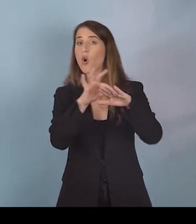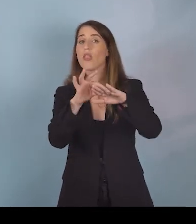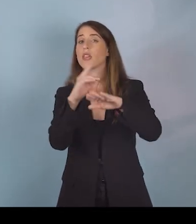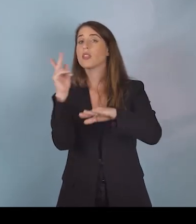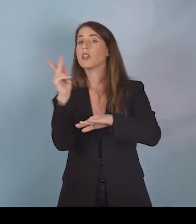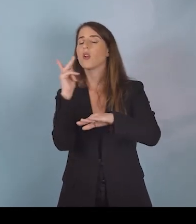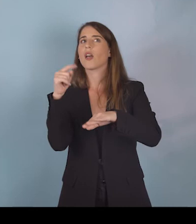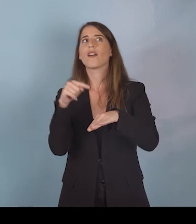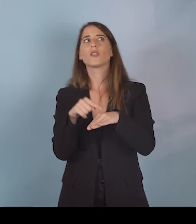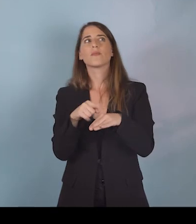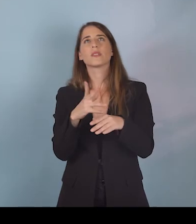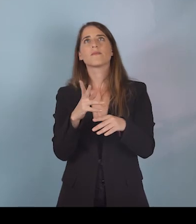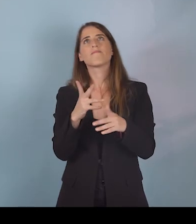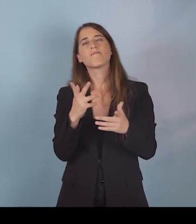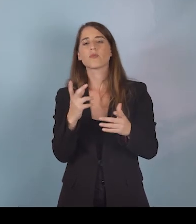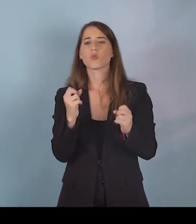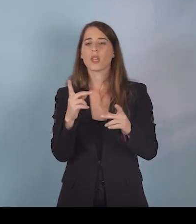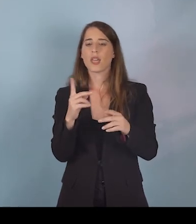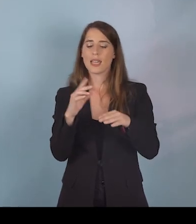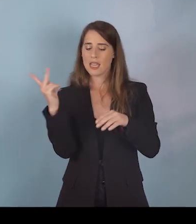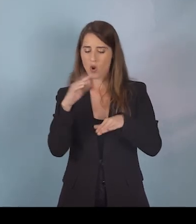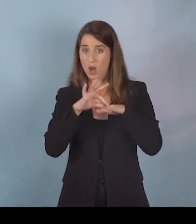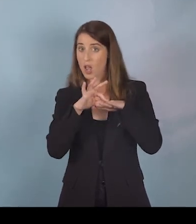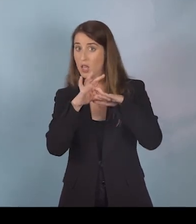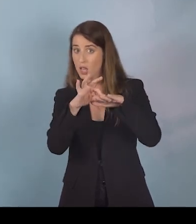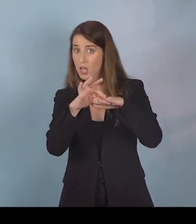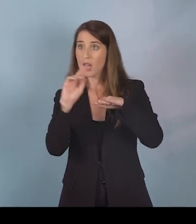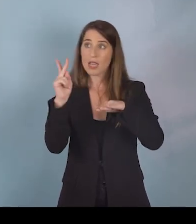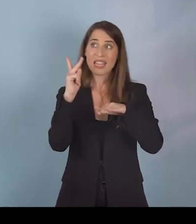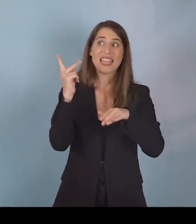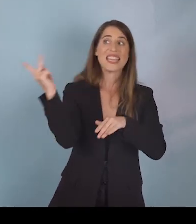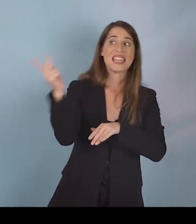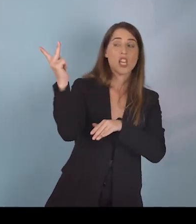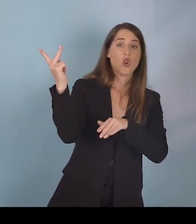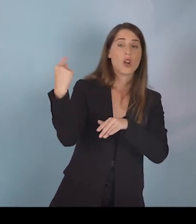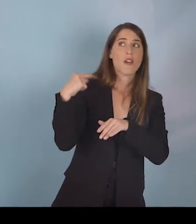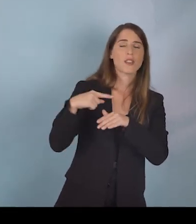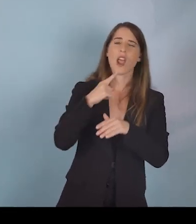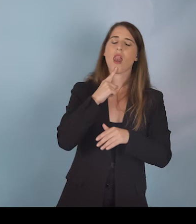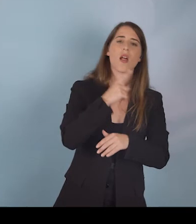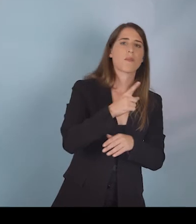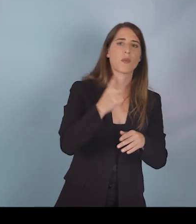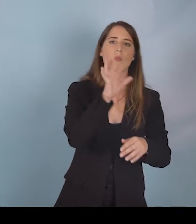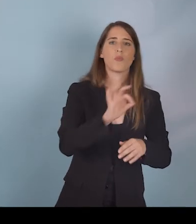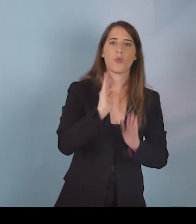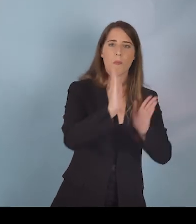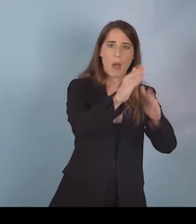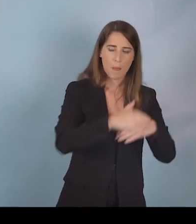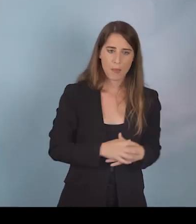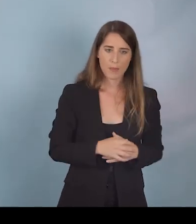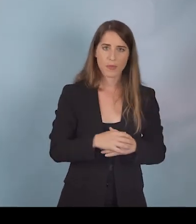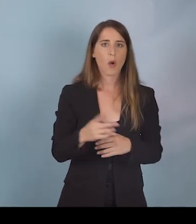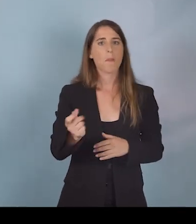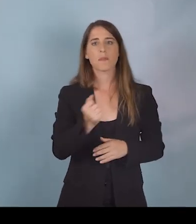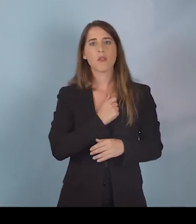επιχείρημα, το ποιος οδηγεί την κοινωνία, και είναι ένα πολύ παλιό έτσι επιχείρημα, αν καθοδηγείται ή όχι η κοινωνία ή η